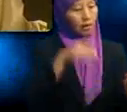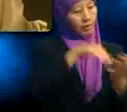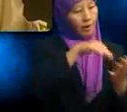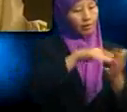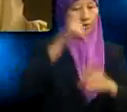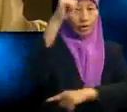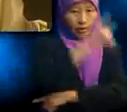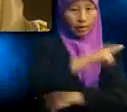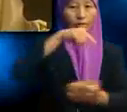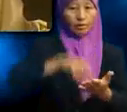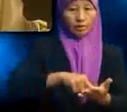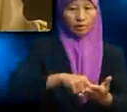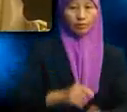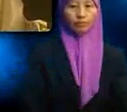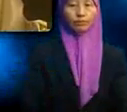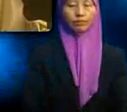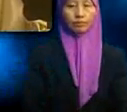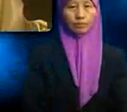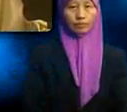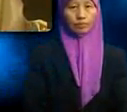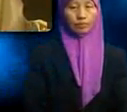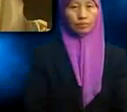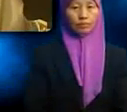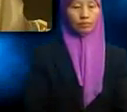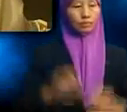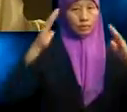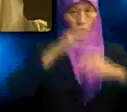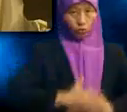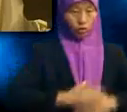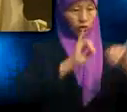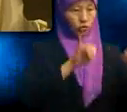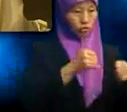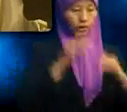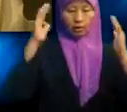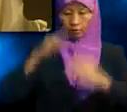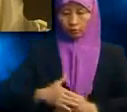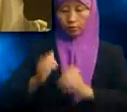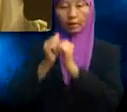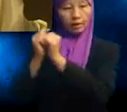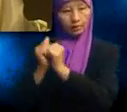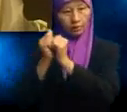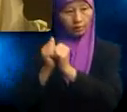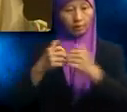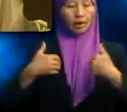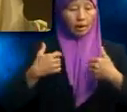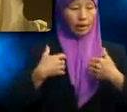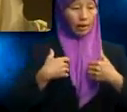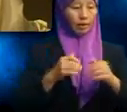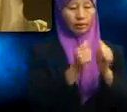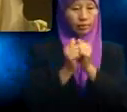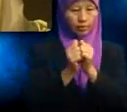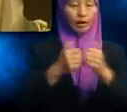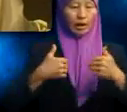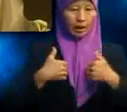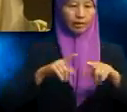kita hari ini. Baiklah, di antara solat Jumaat dan solat jemaah terdapat persamaan dan